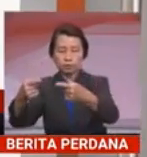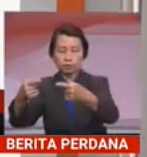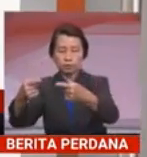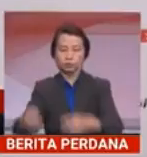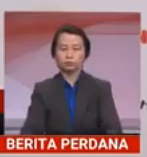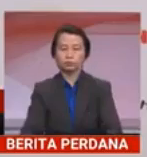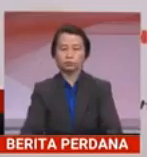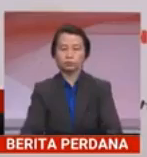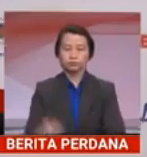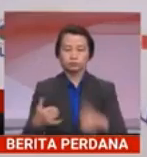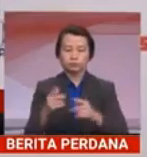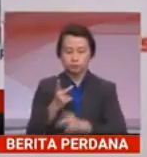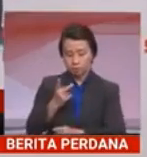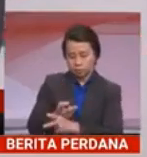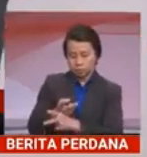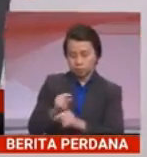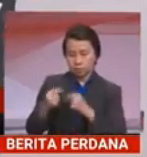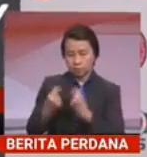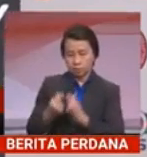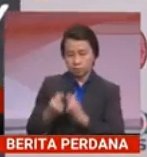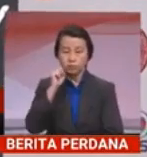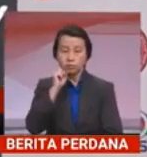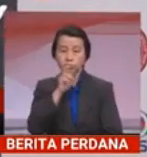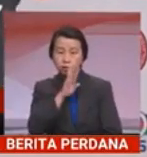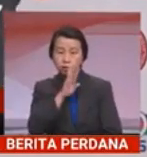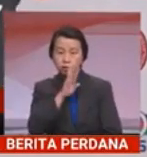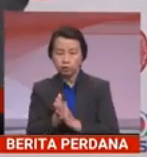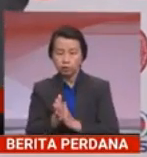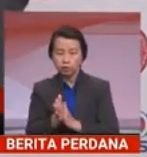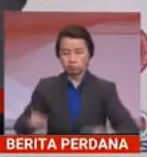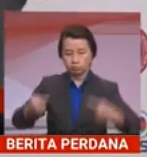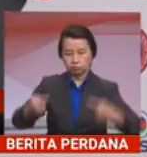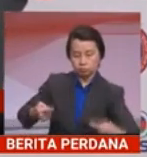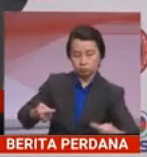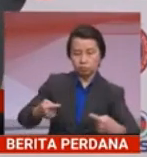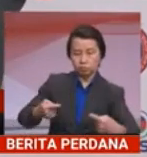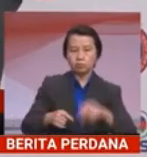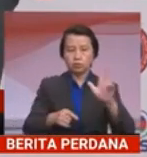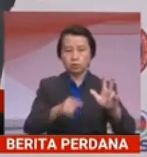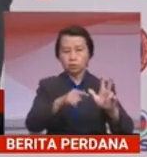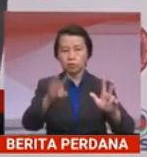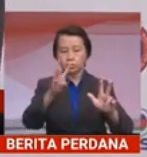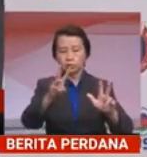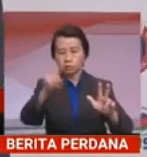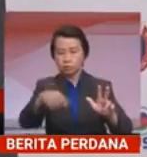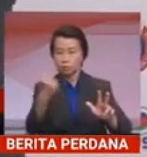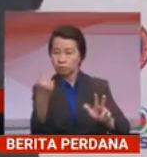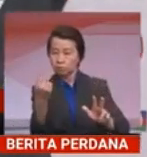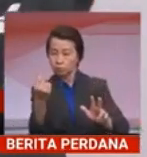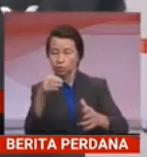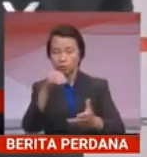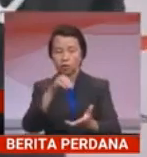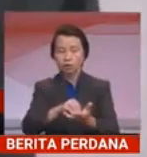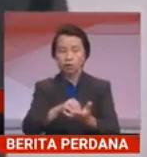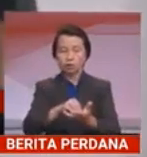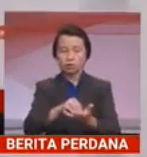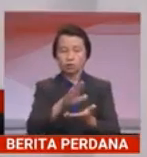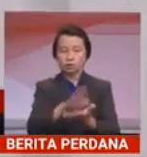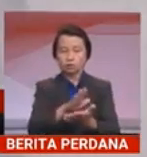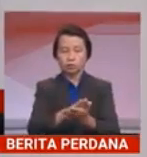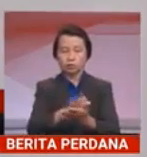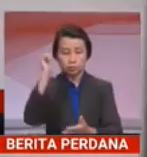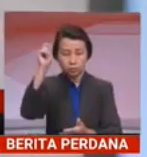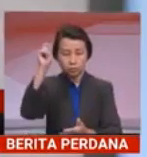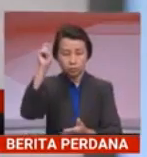playoff. Pemain simpanan daripada pasukan senior bakal menjadi lawan mereka dalam aksi pada 3 hingga 6 November di Akademi Badminton